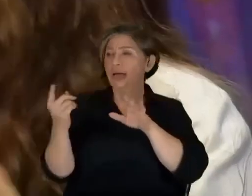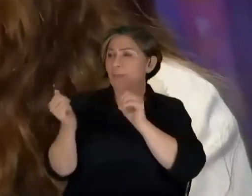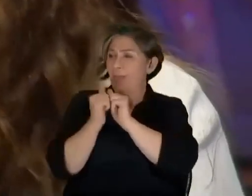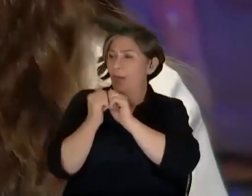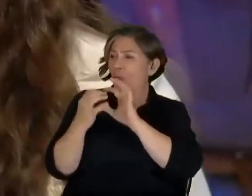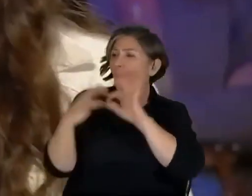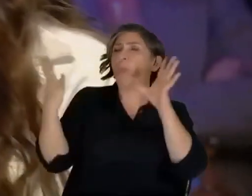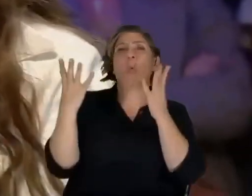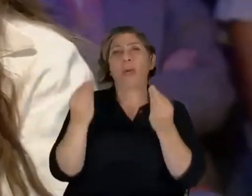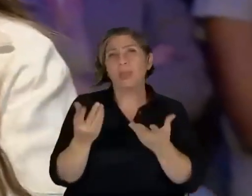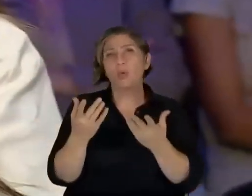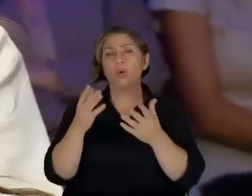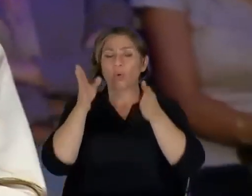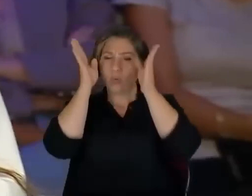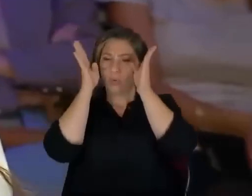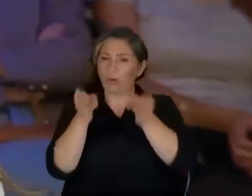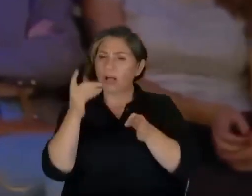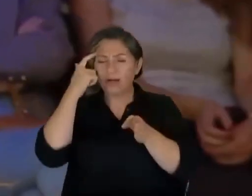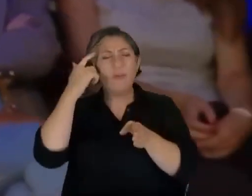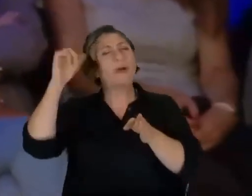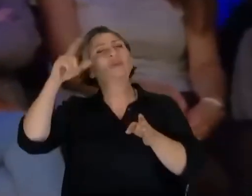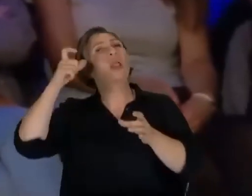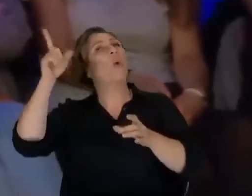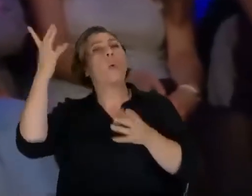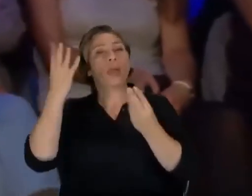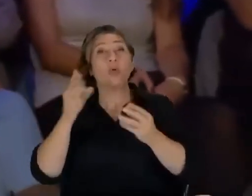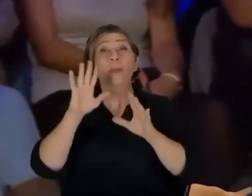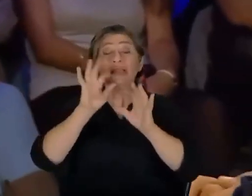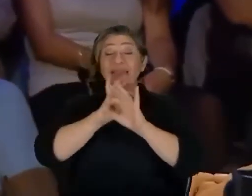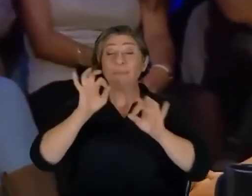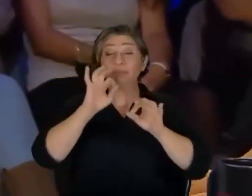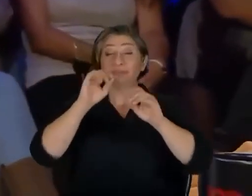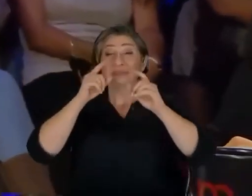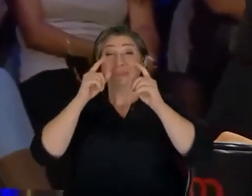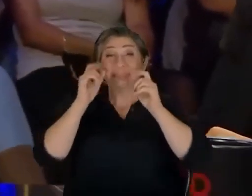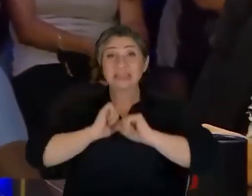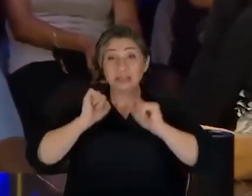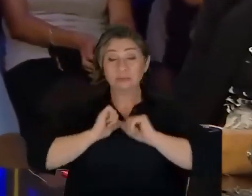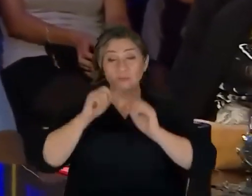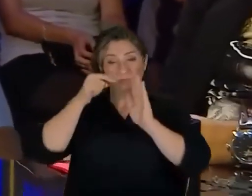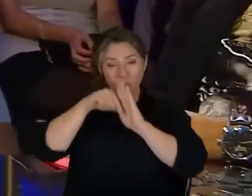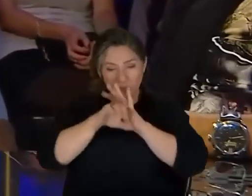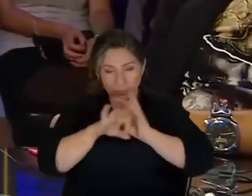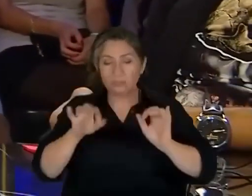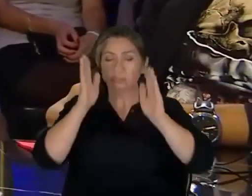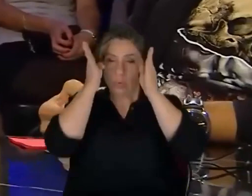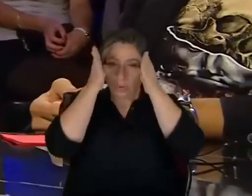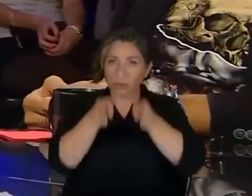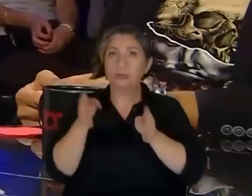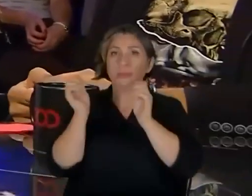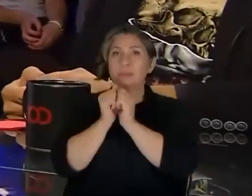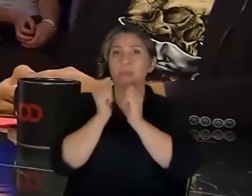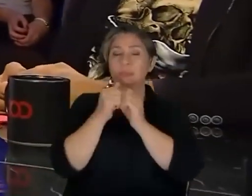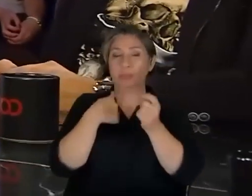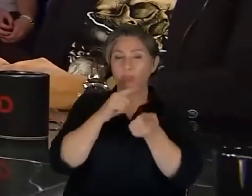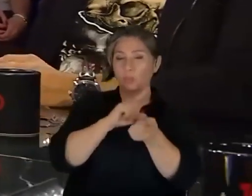partnerin kopuk olabiliyor, konsantresi dağılık olabiliyor. Bütün sahneleri tek tek çalışıp, irdeleyip beni